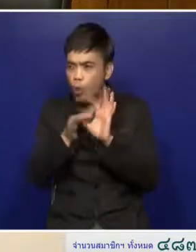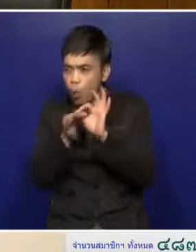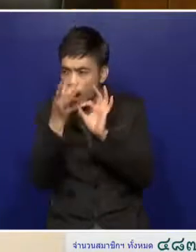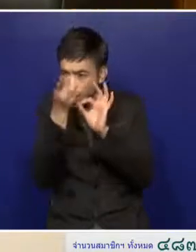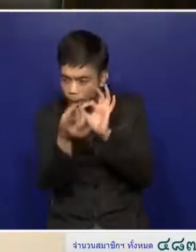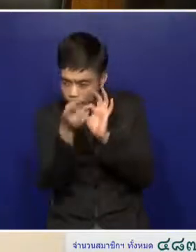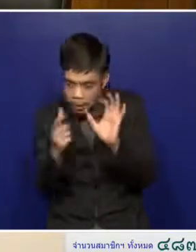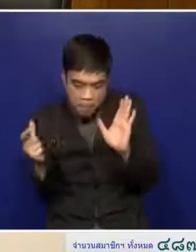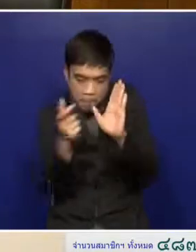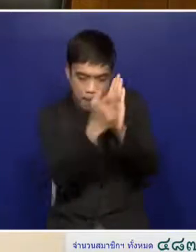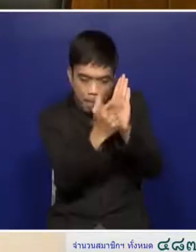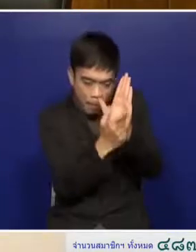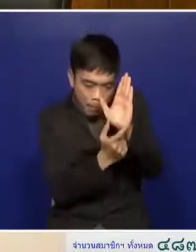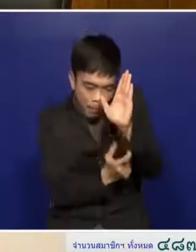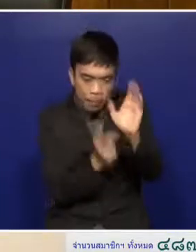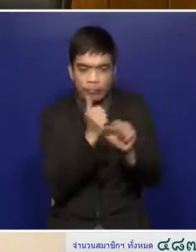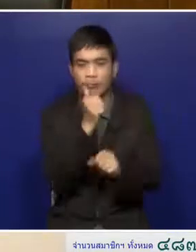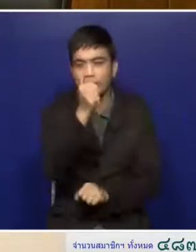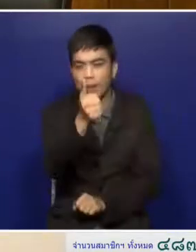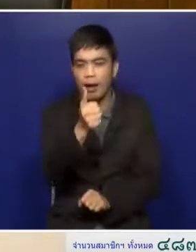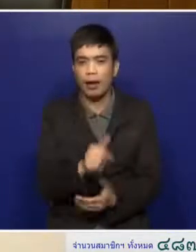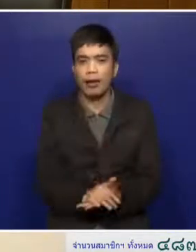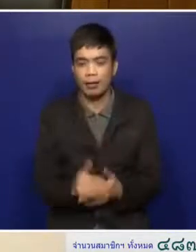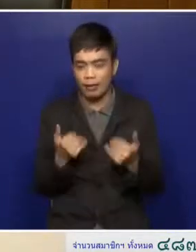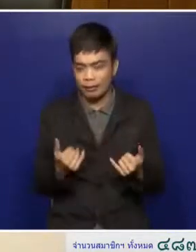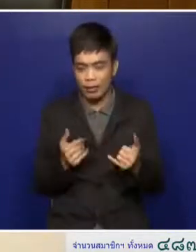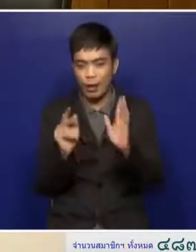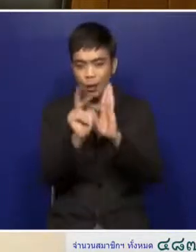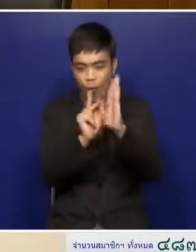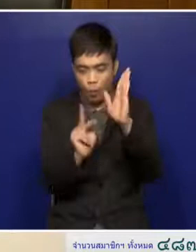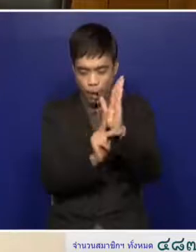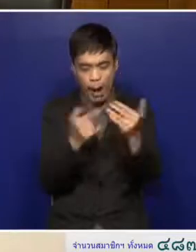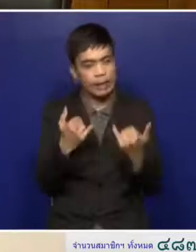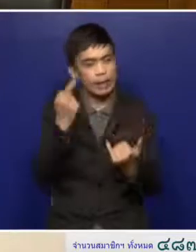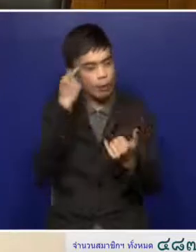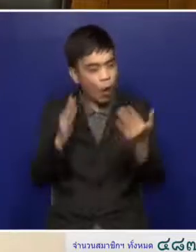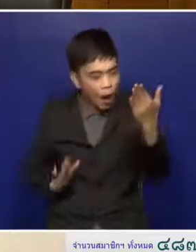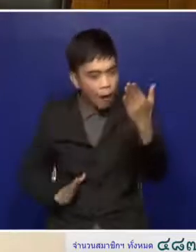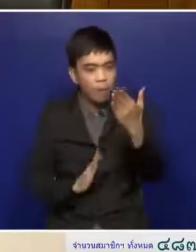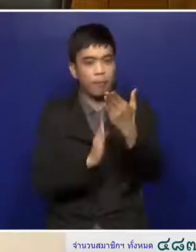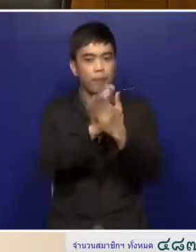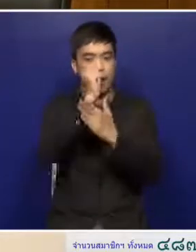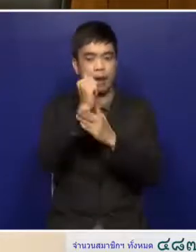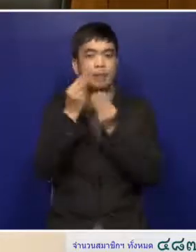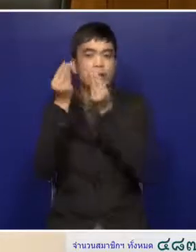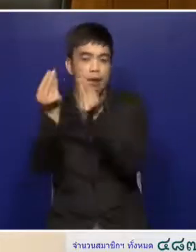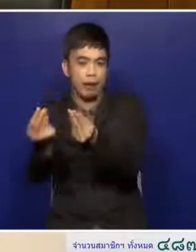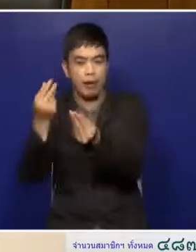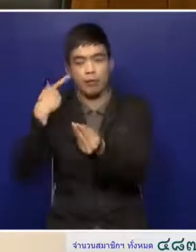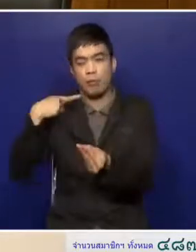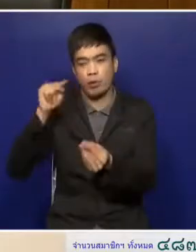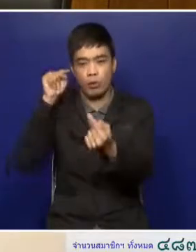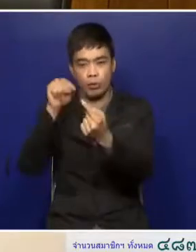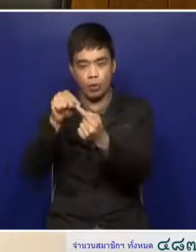และหวังว่าฉบับจดหมายฉบับนี้จะออกมาและก็จะเป็นคุณเป็นประโยชน์ให้กับพี่น้องประชาชน